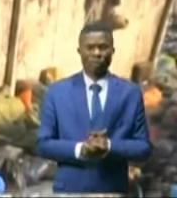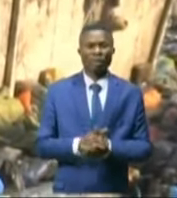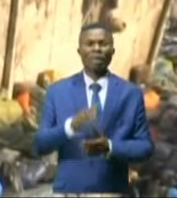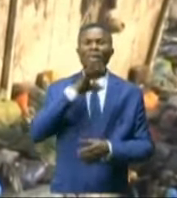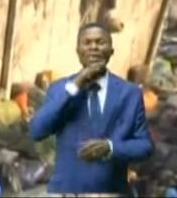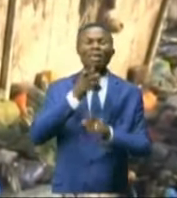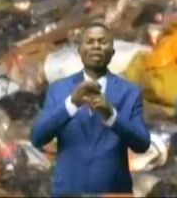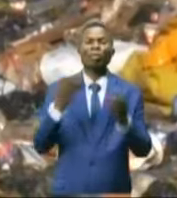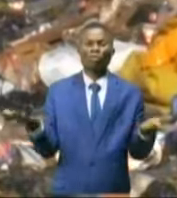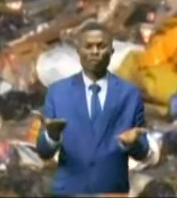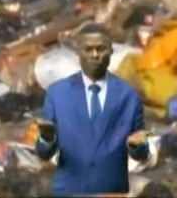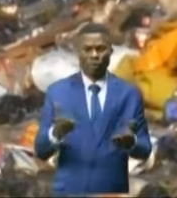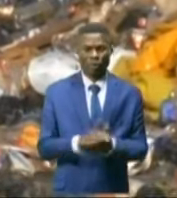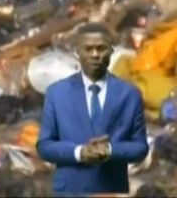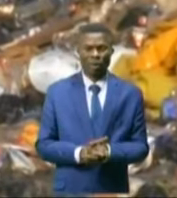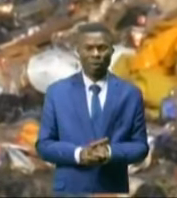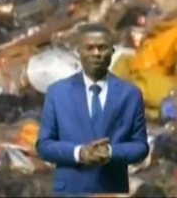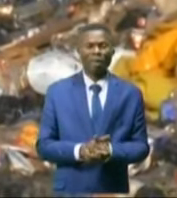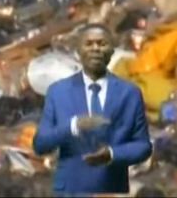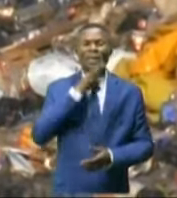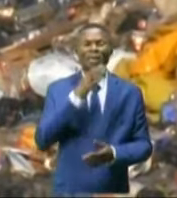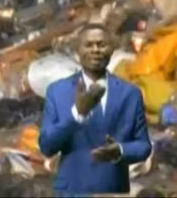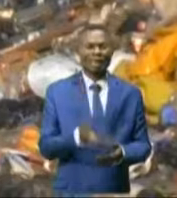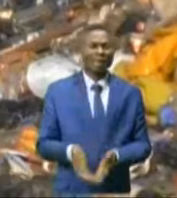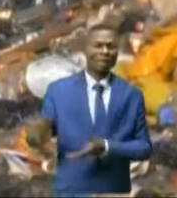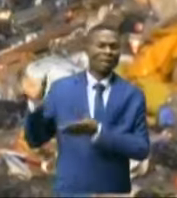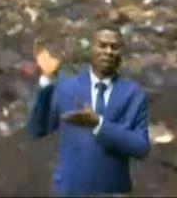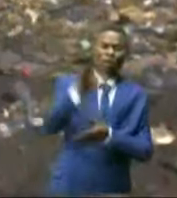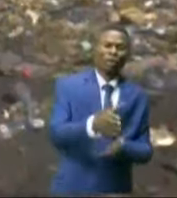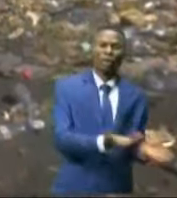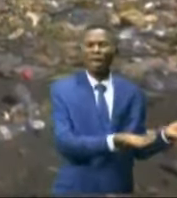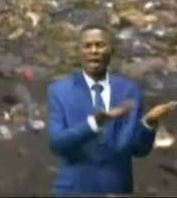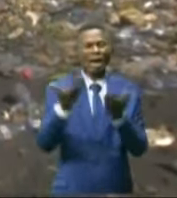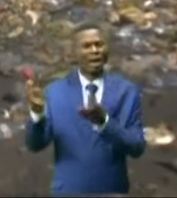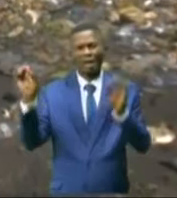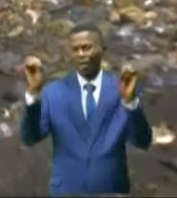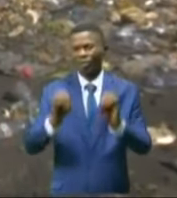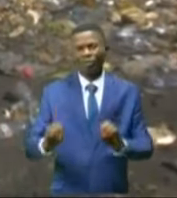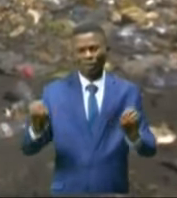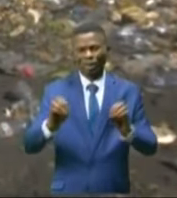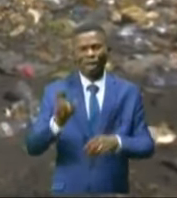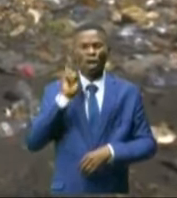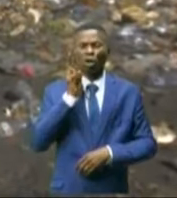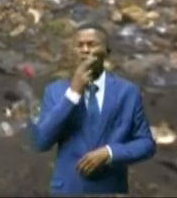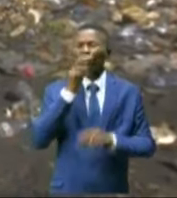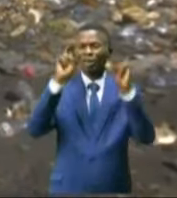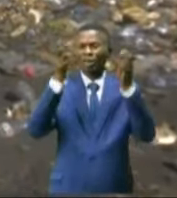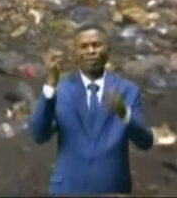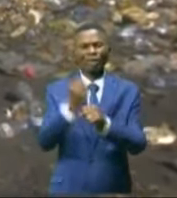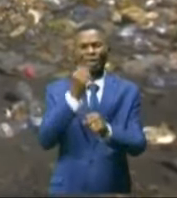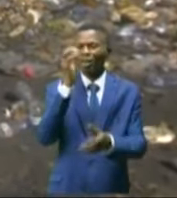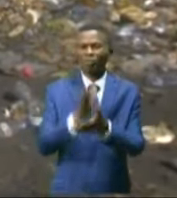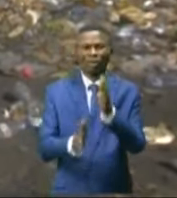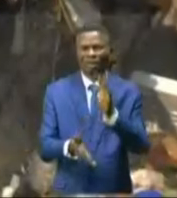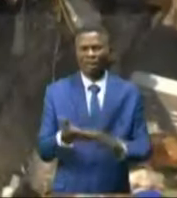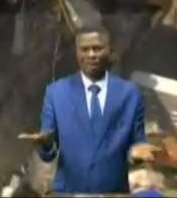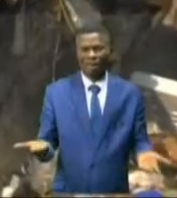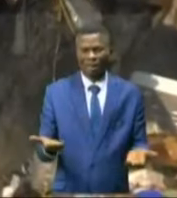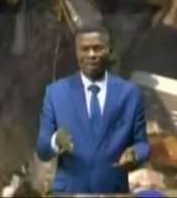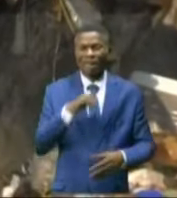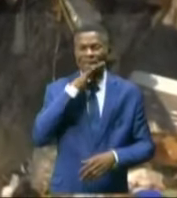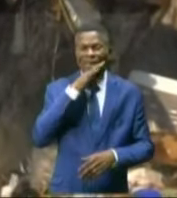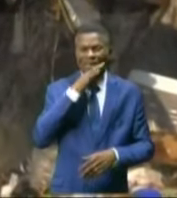ces phénomènes, c'est le manque d'évacuation des poubelles publiques placées sur l'hôtel de ville de Kinshasa qui a débordé. Ces